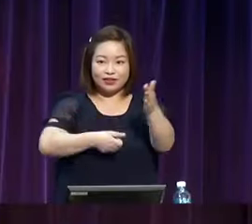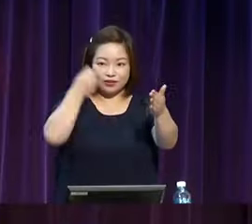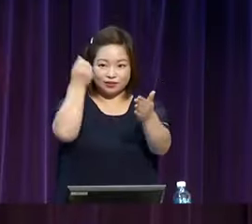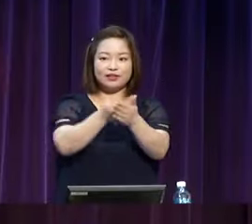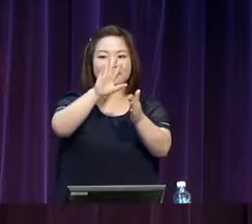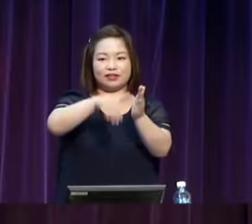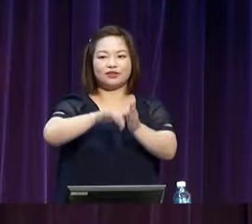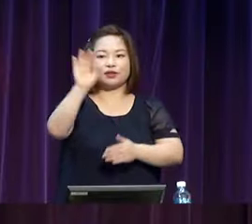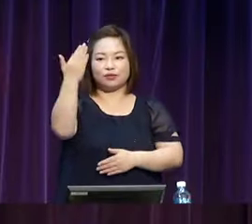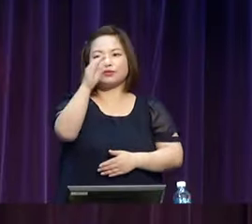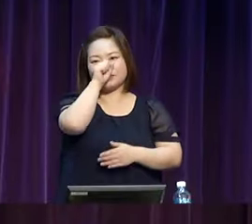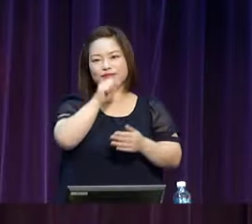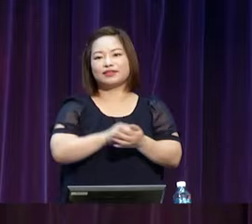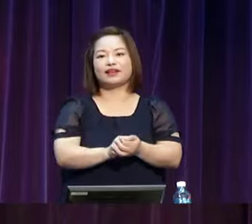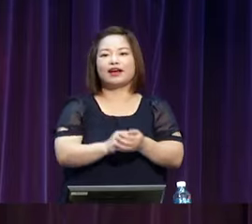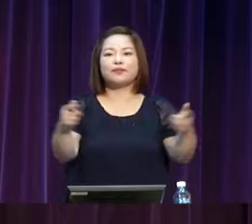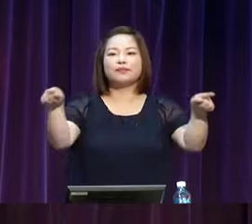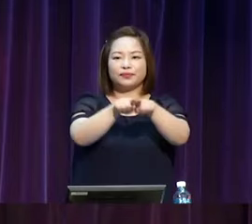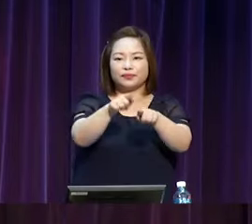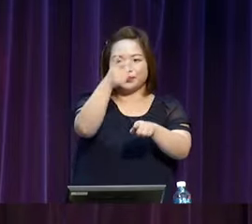같이 기도하겠습니다.